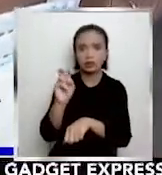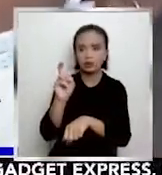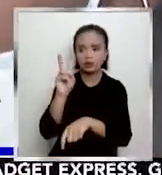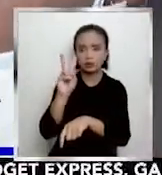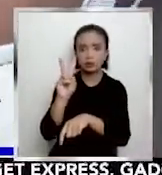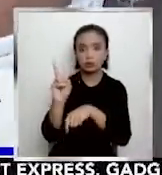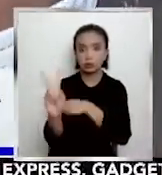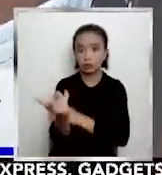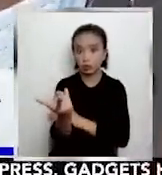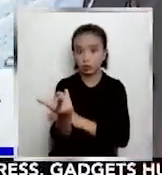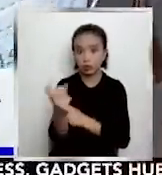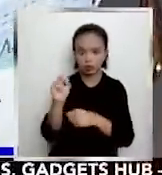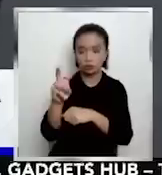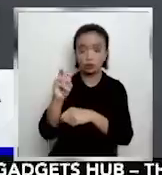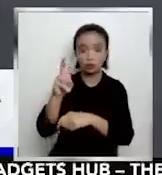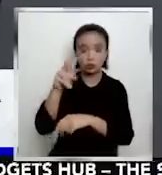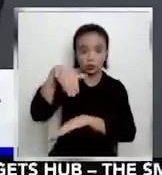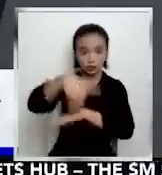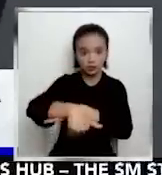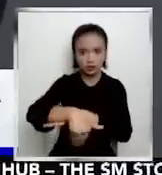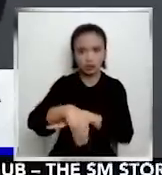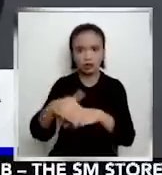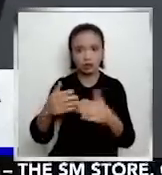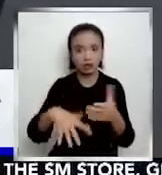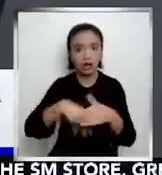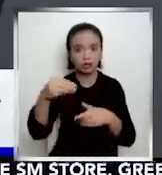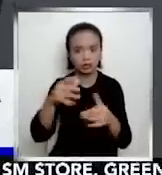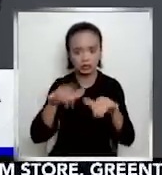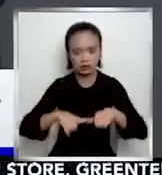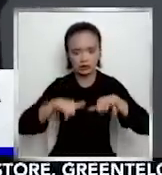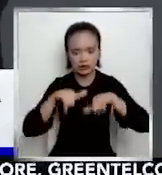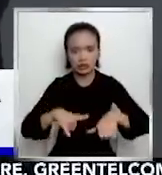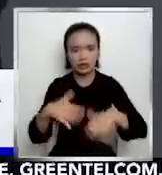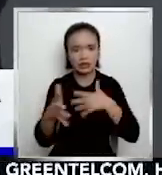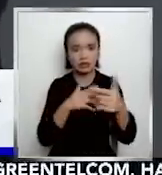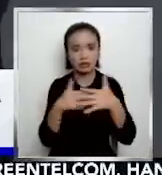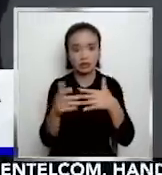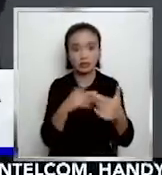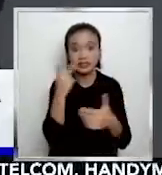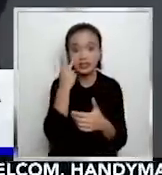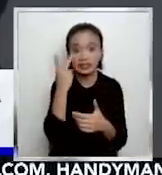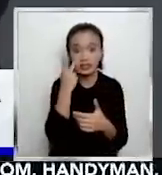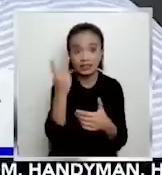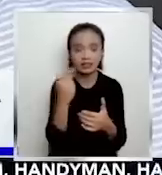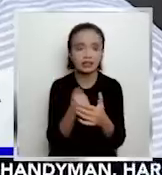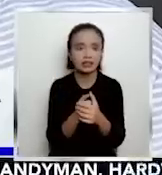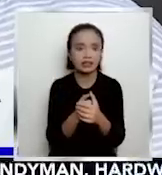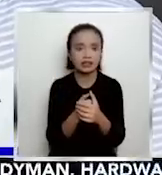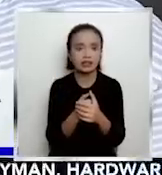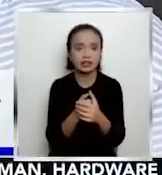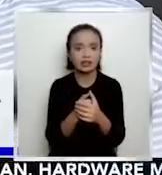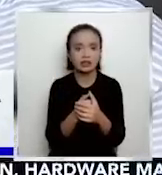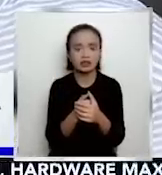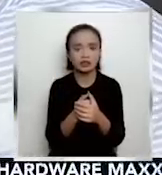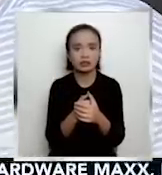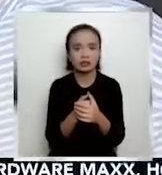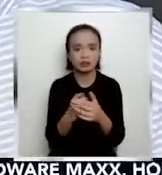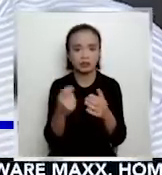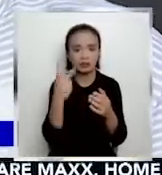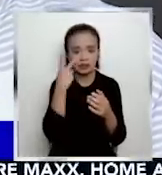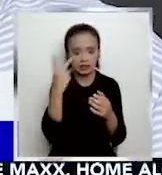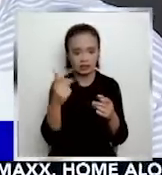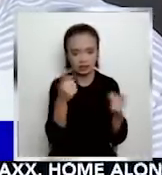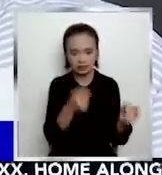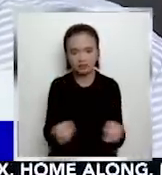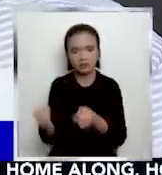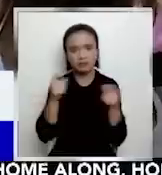na ng DSWD Central Office. Kahit bakas pa ang mga marka mula sa huling dialysis session. Nahirapan ako minga, puno yung